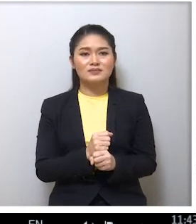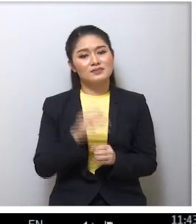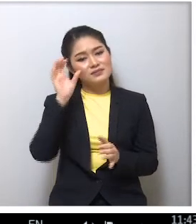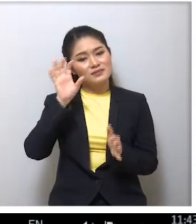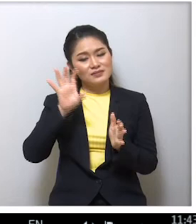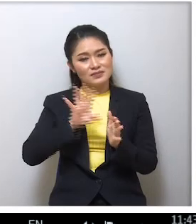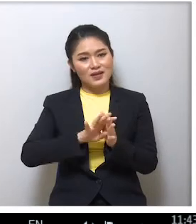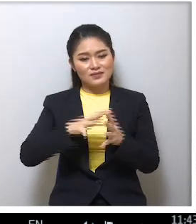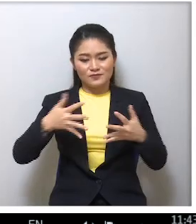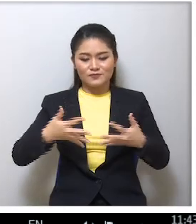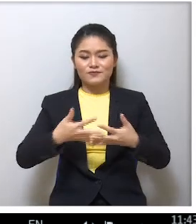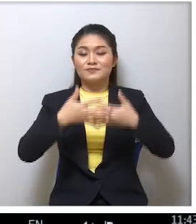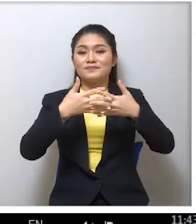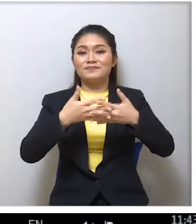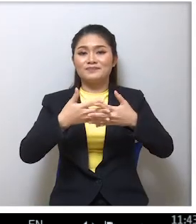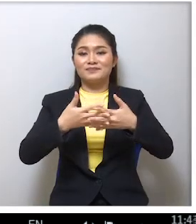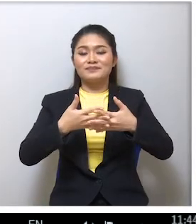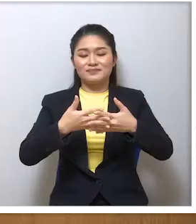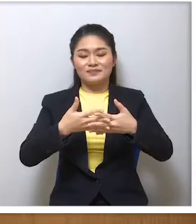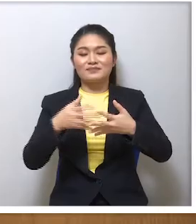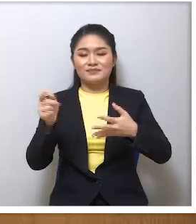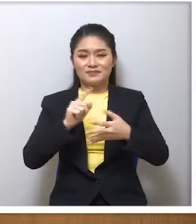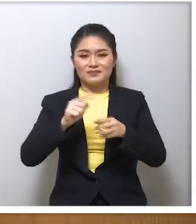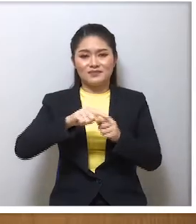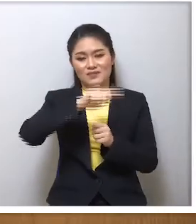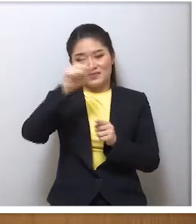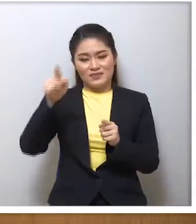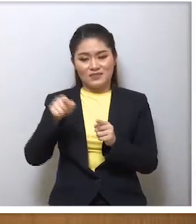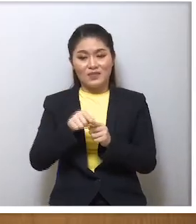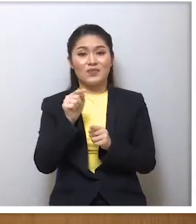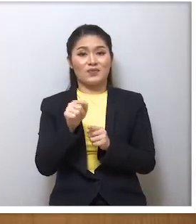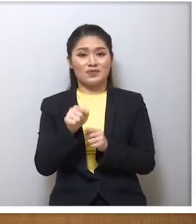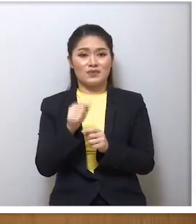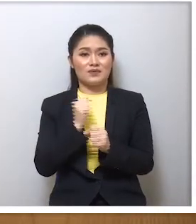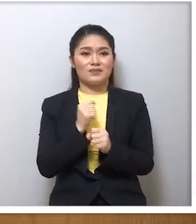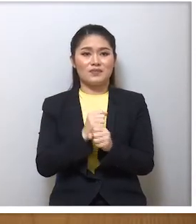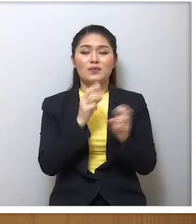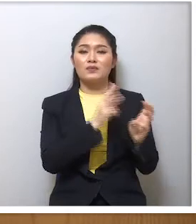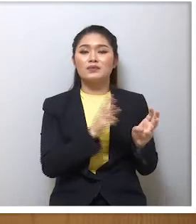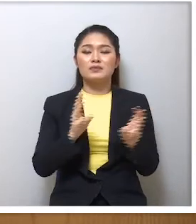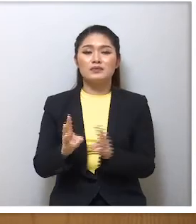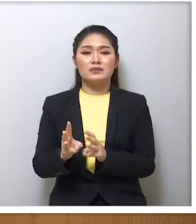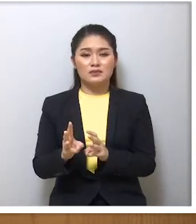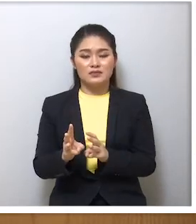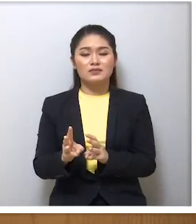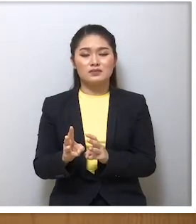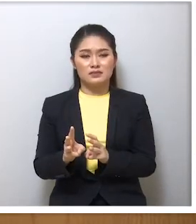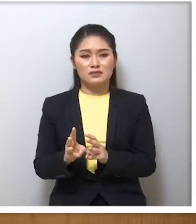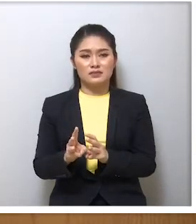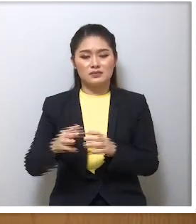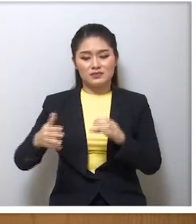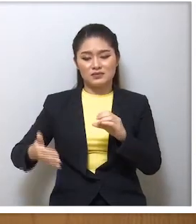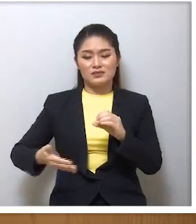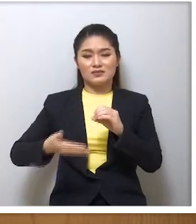เอาภาพเข้ามาแมปนะครับกับตัวชิ้นงานเนี่ยก็ใช้วิธีการใ